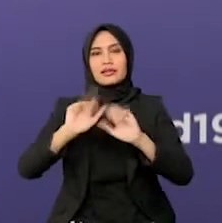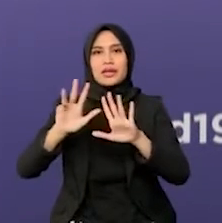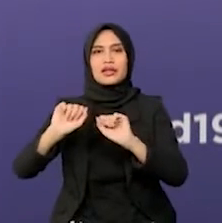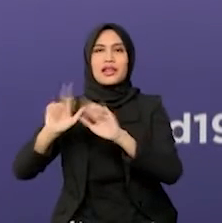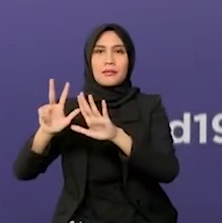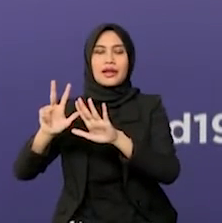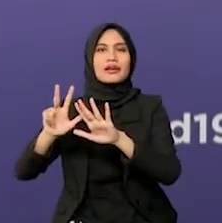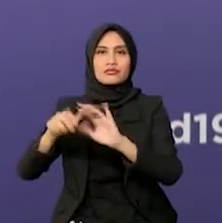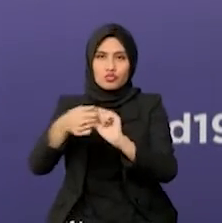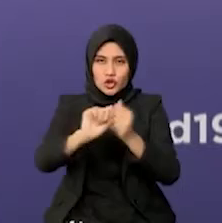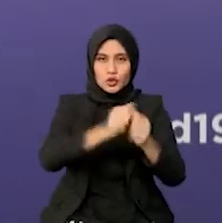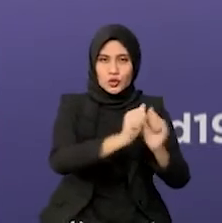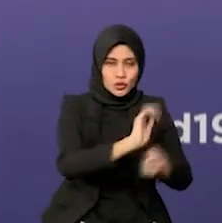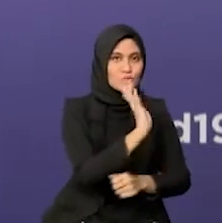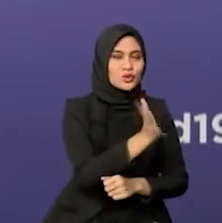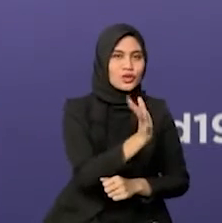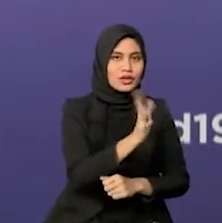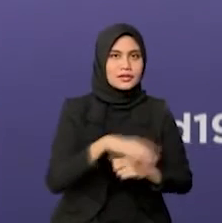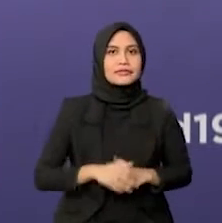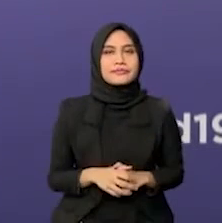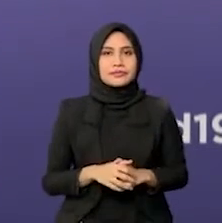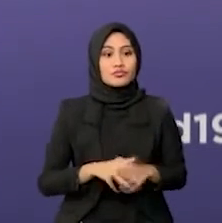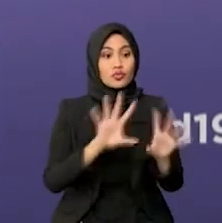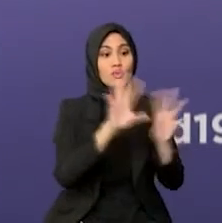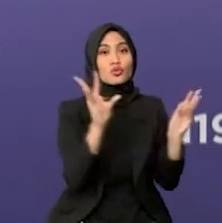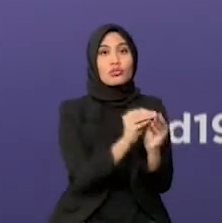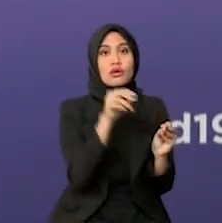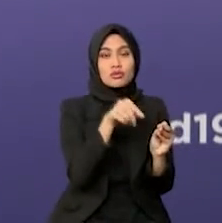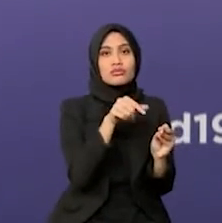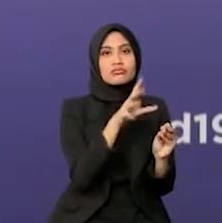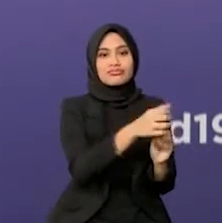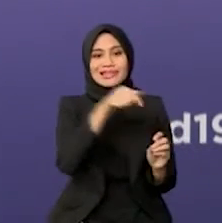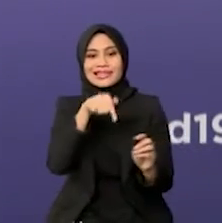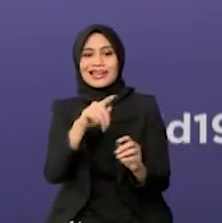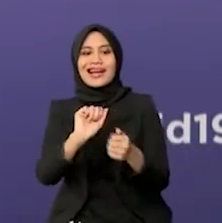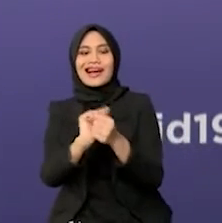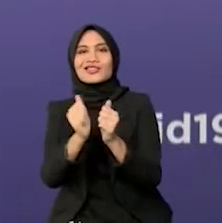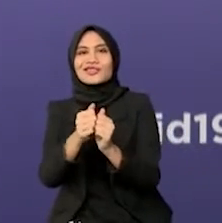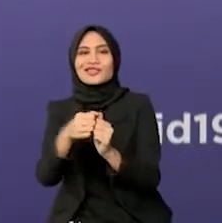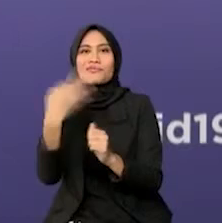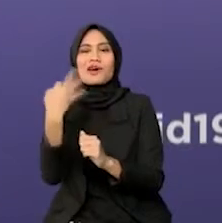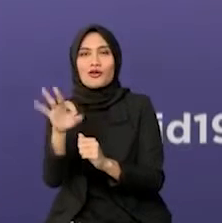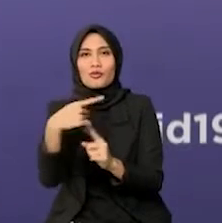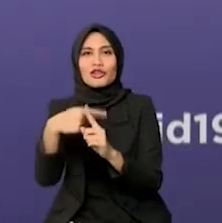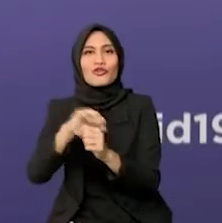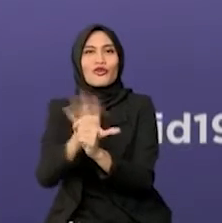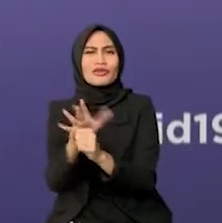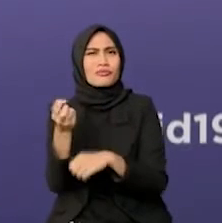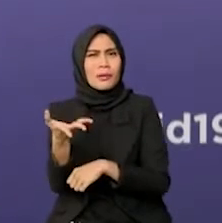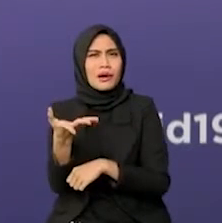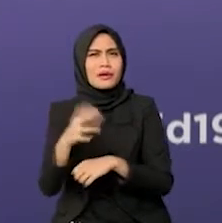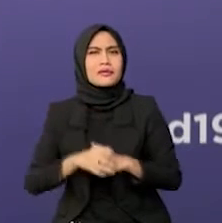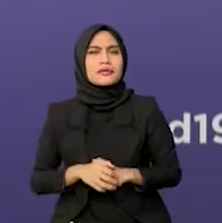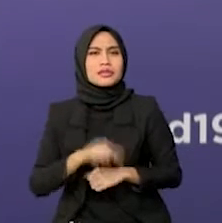3898 spesimen dari jumlah tersebut kita dapatkan kasus baru konfirmasi covert 19